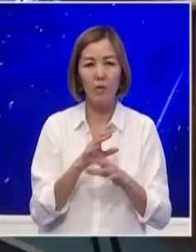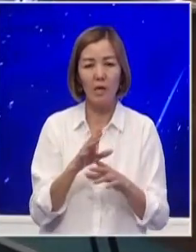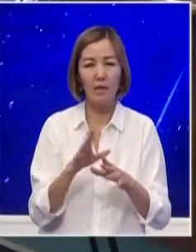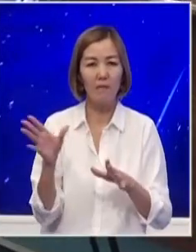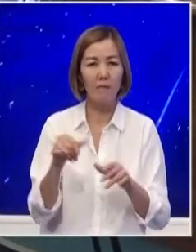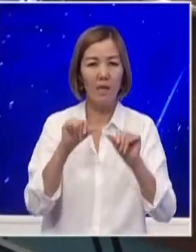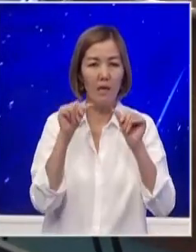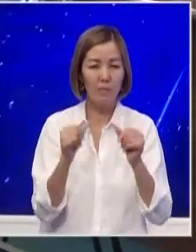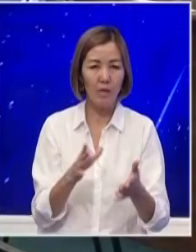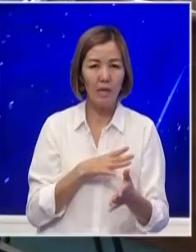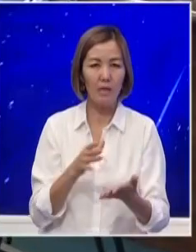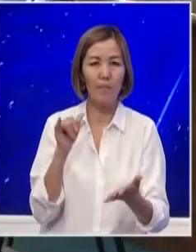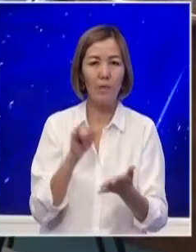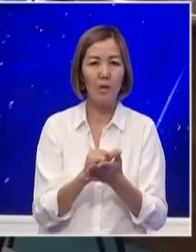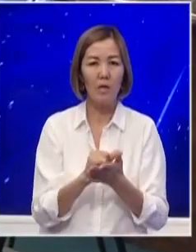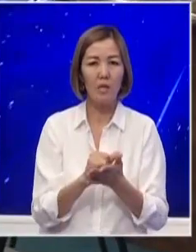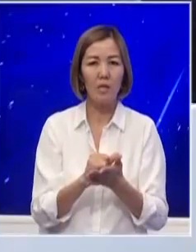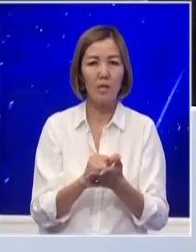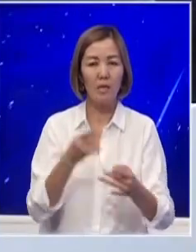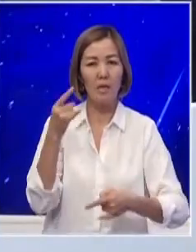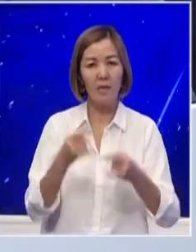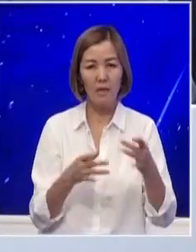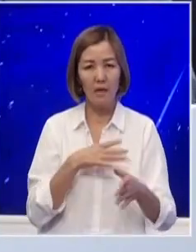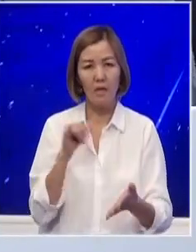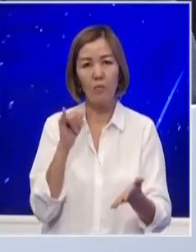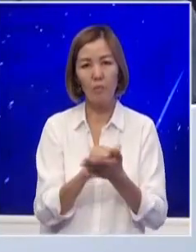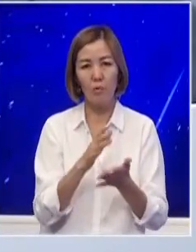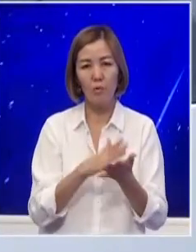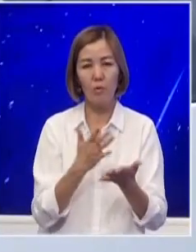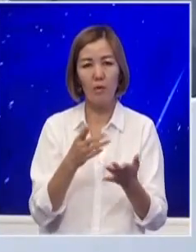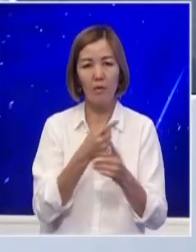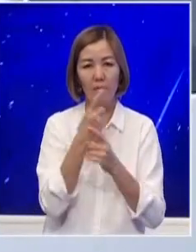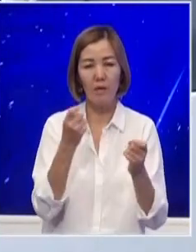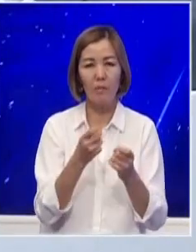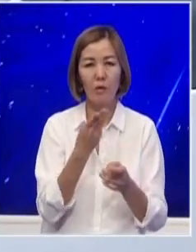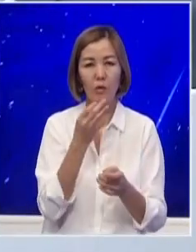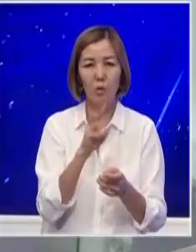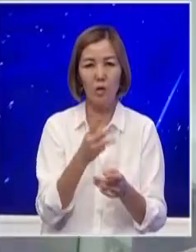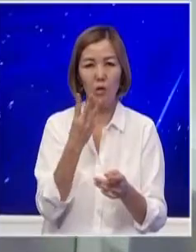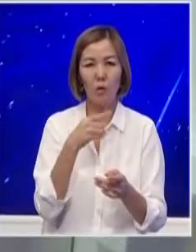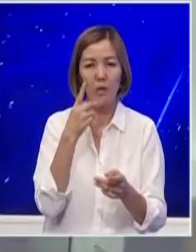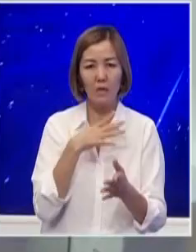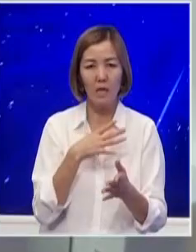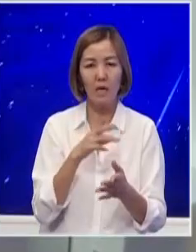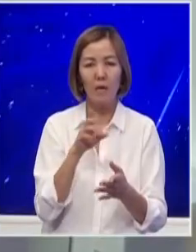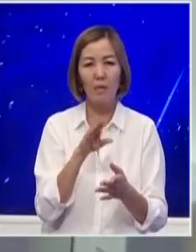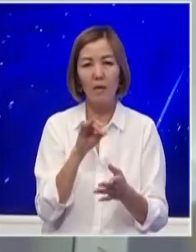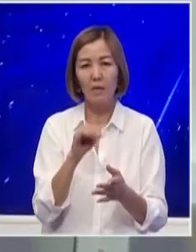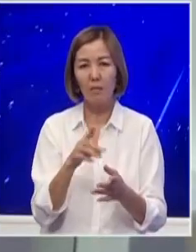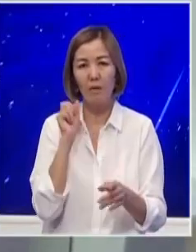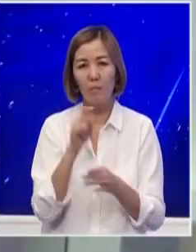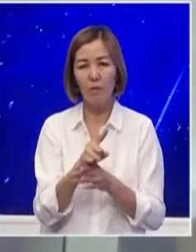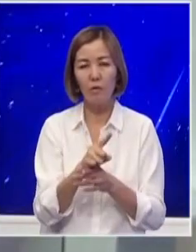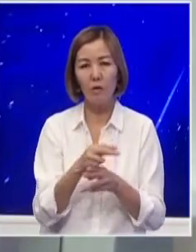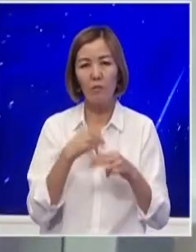сохранены все экспонаты. Установят сенсорные LED-экраны, где будет размещена информация о Шокане на трех языках. Бейбит Исабаев